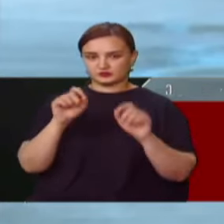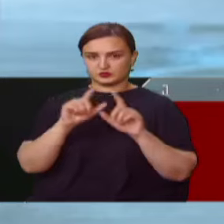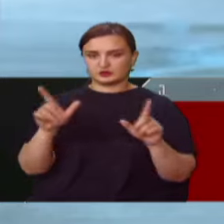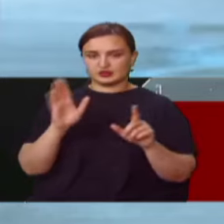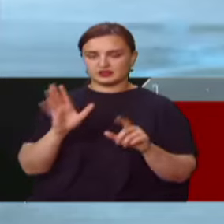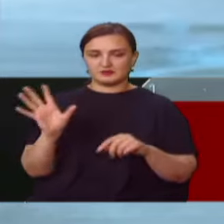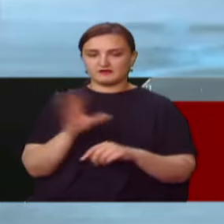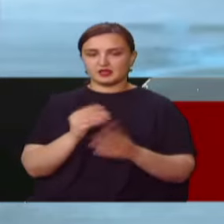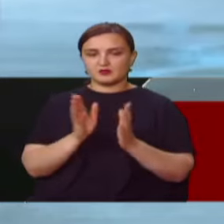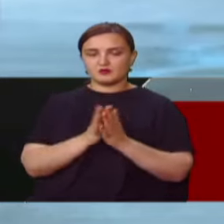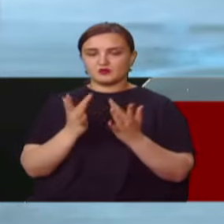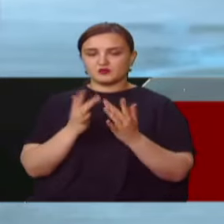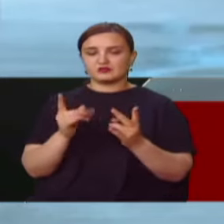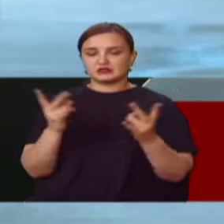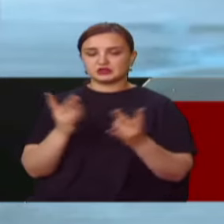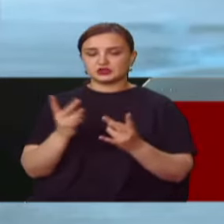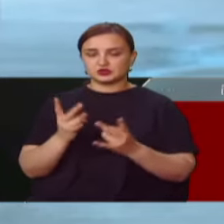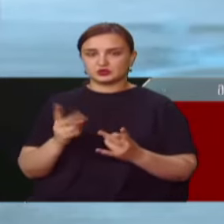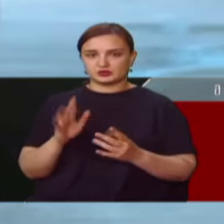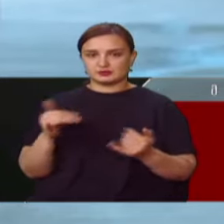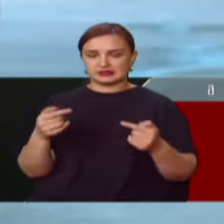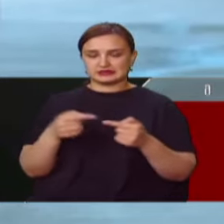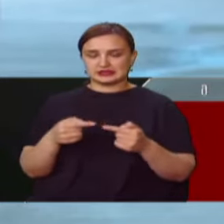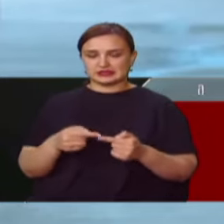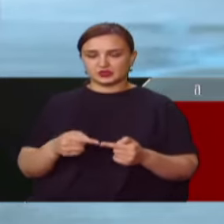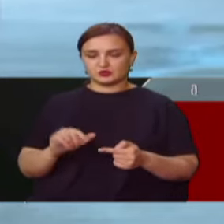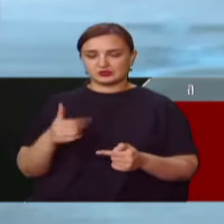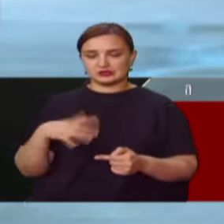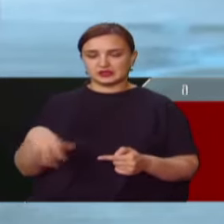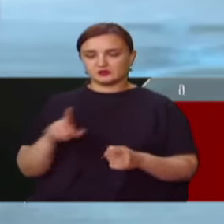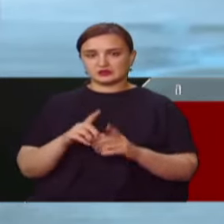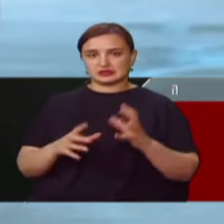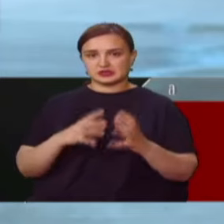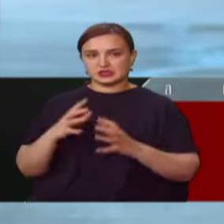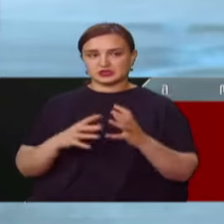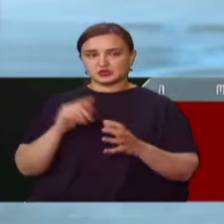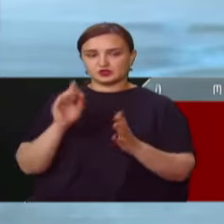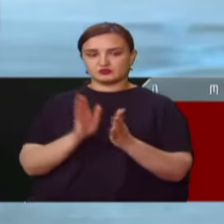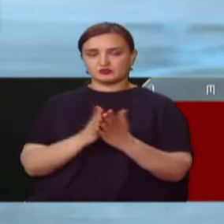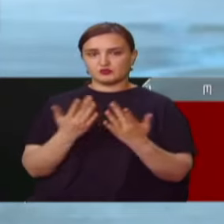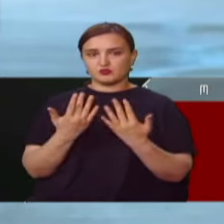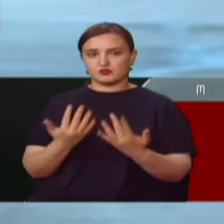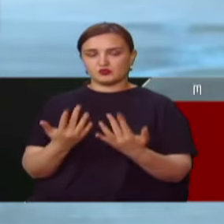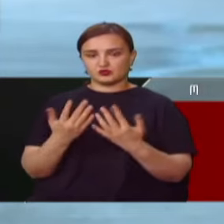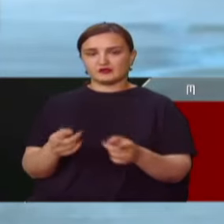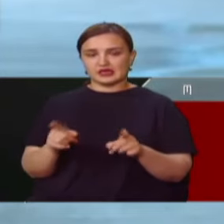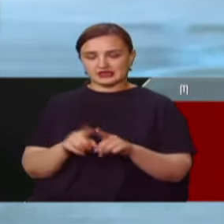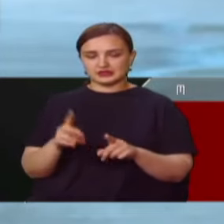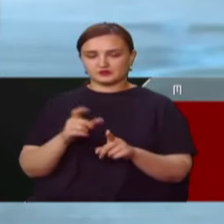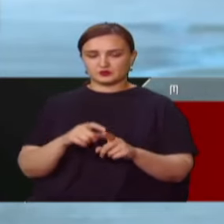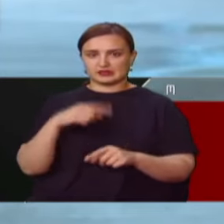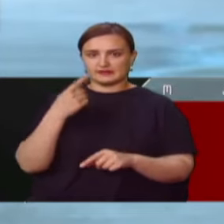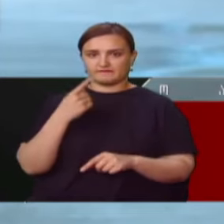უპასუხებს ყველა იმ მოთხოვნას, რომელიც დღეს არის დადგენილი, როგორც ქვეყნის შიგნით, ასევე საერთაშორისო მოთხოვნებით და ასევე აღსანიშნავია,